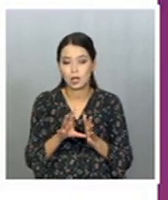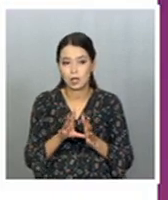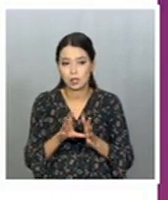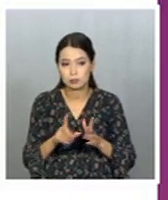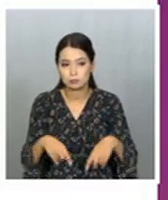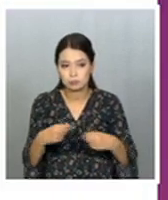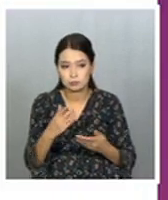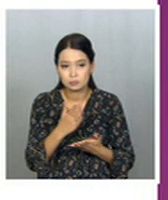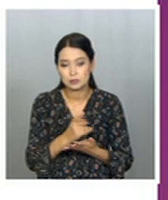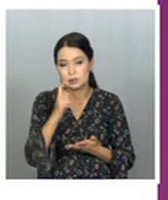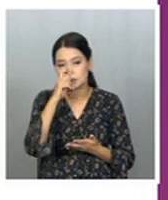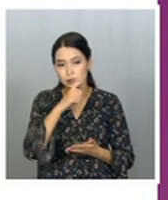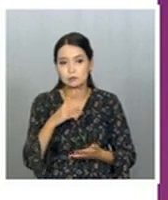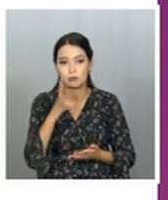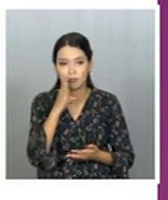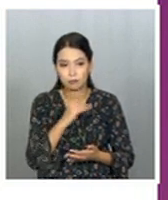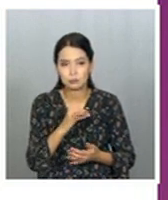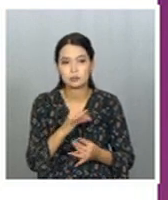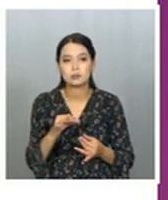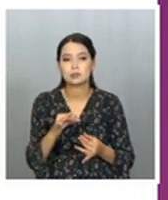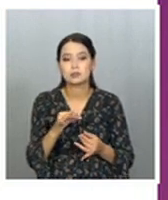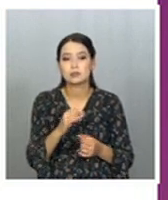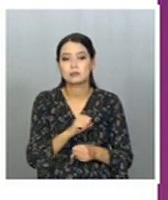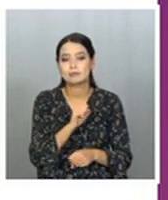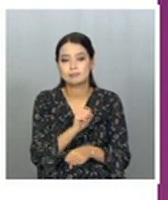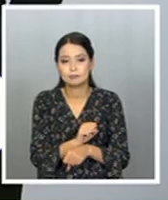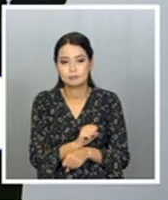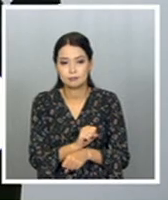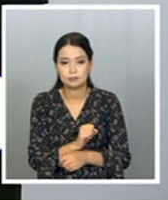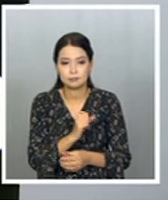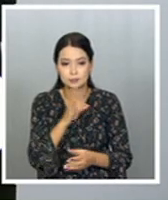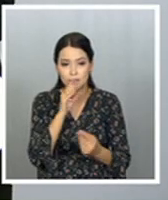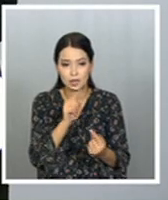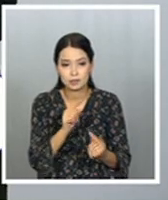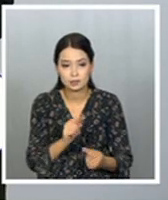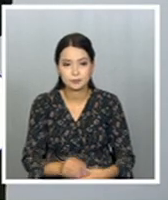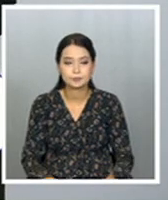қышқылға төзімді және тоттануға қарсы.